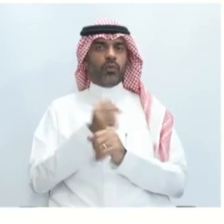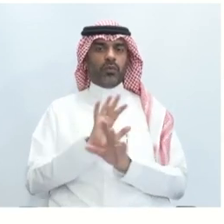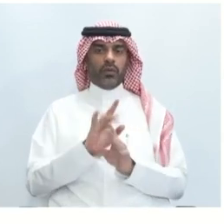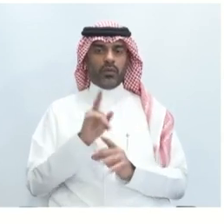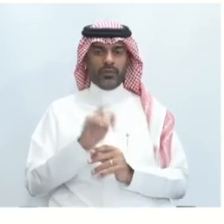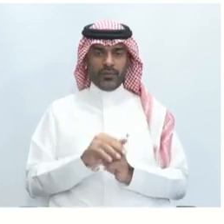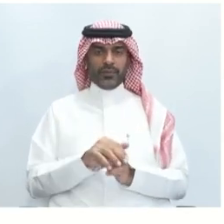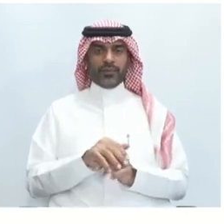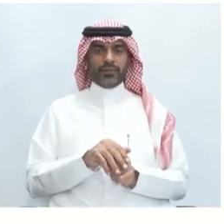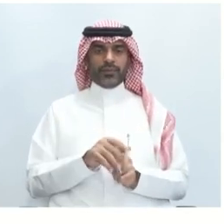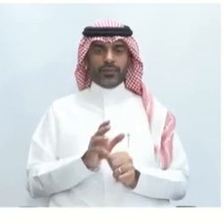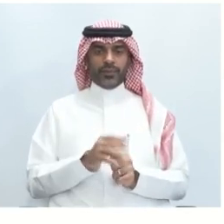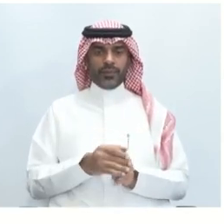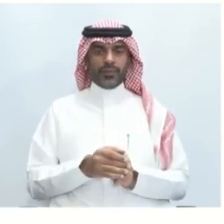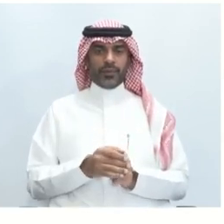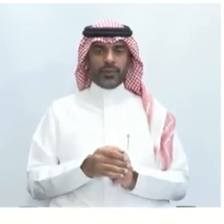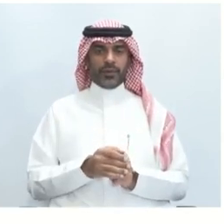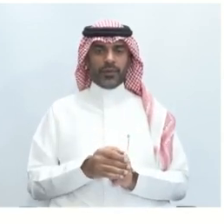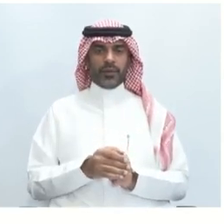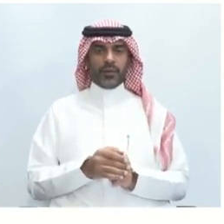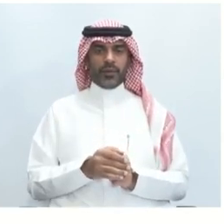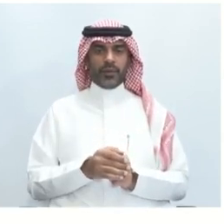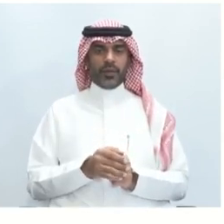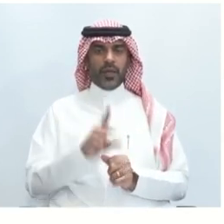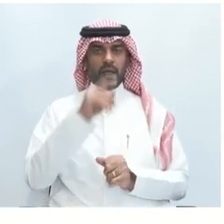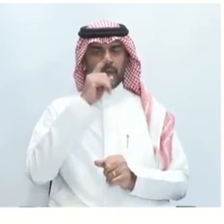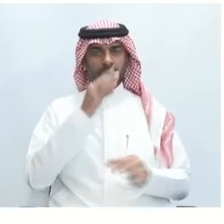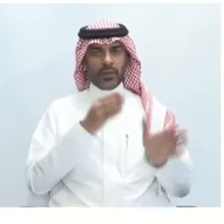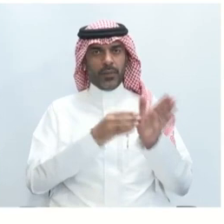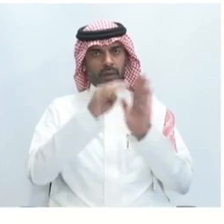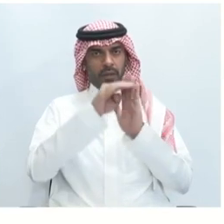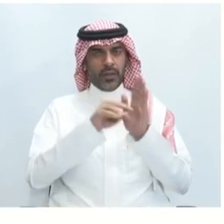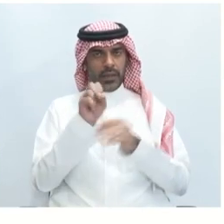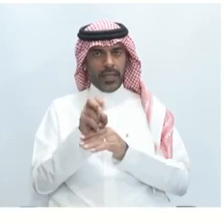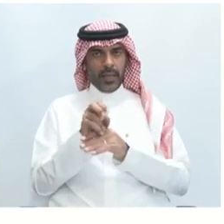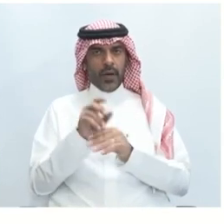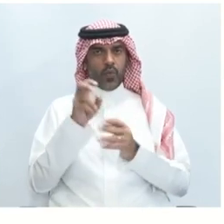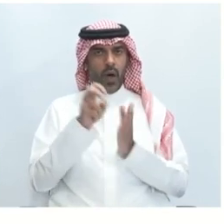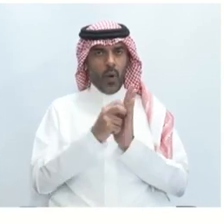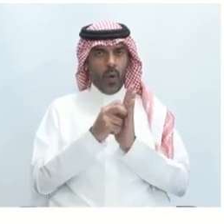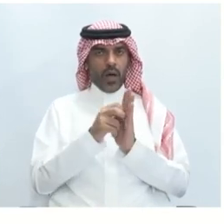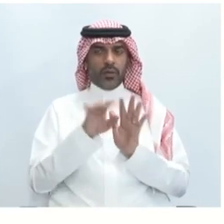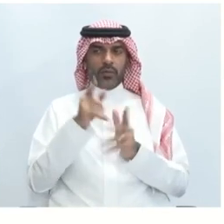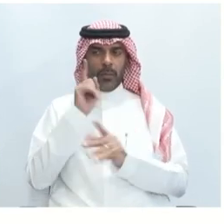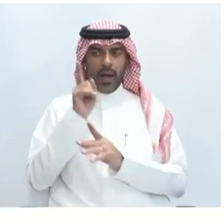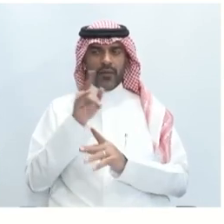المدونه واطلب واطلب المساعده والتوجيه من معلمك في اي وقت اذا كنت في حاجه اليها